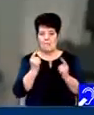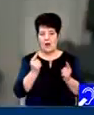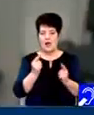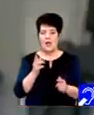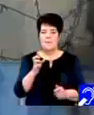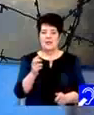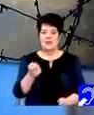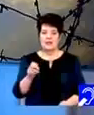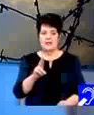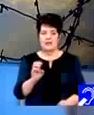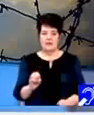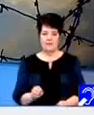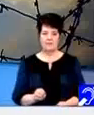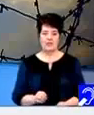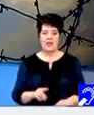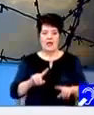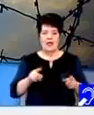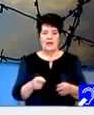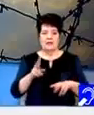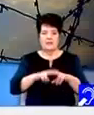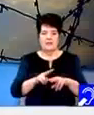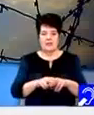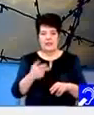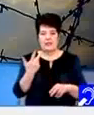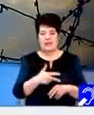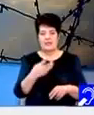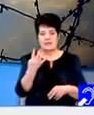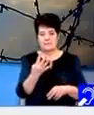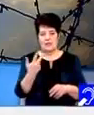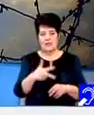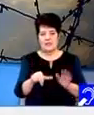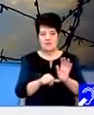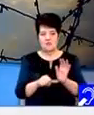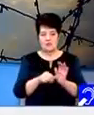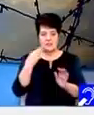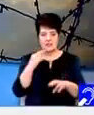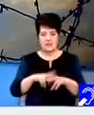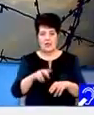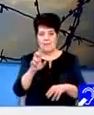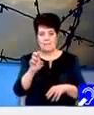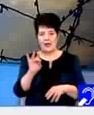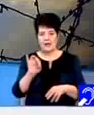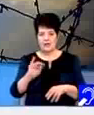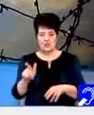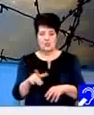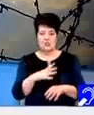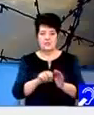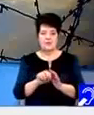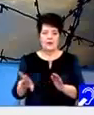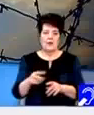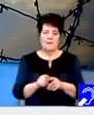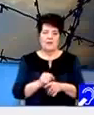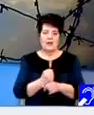Britanii. Doi deținuți în vârstă de 34 și 36 de ani de la penitenciarul Brănești au evadat în timp ce se aflau